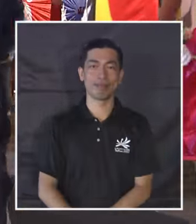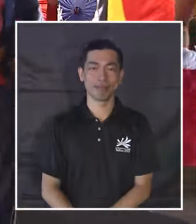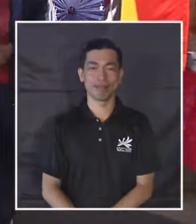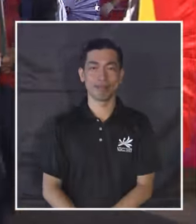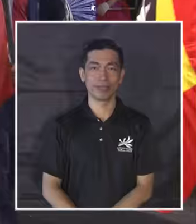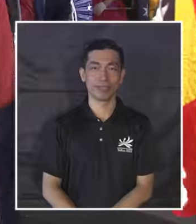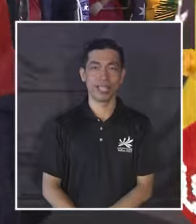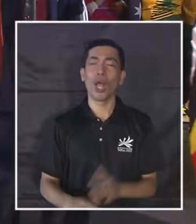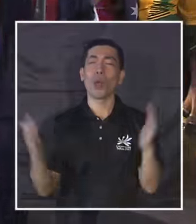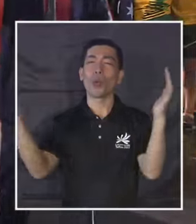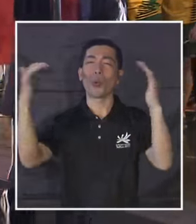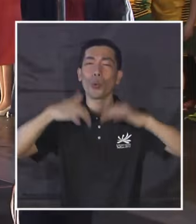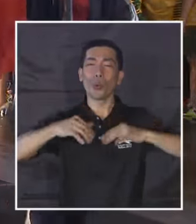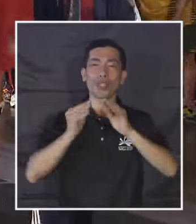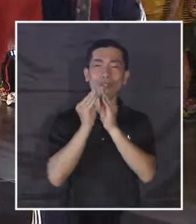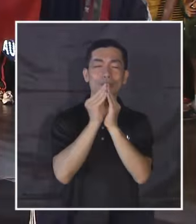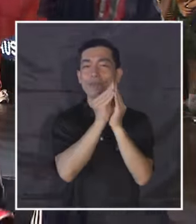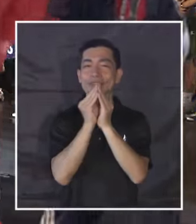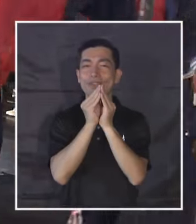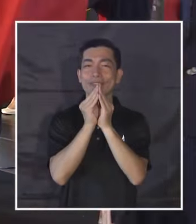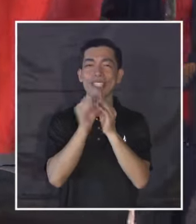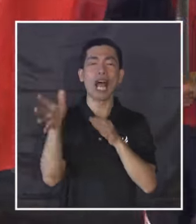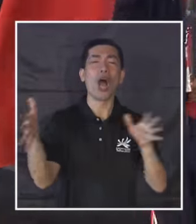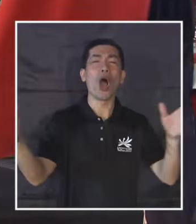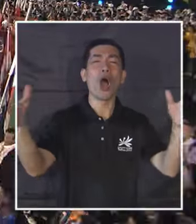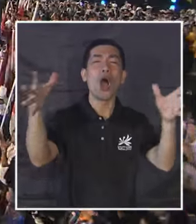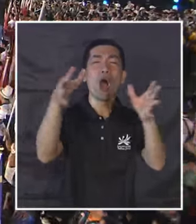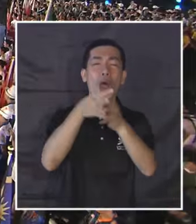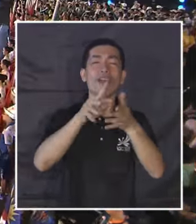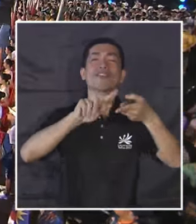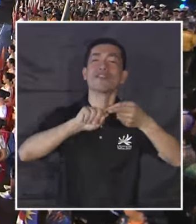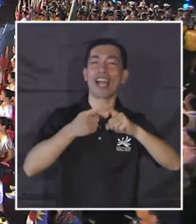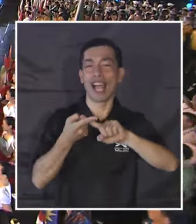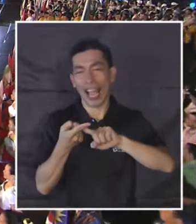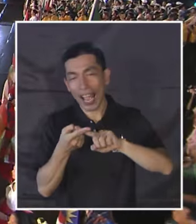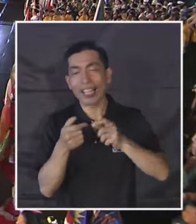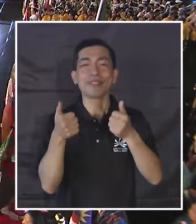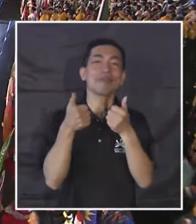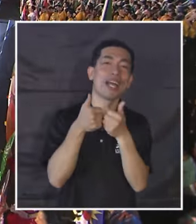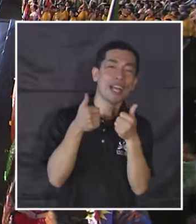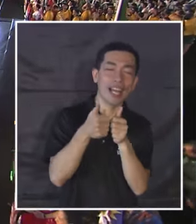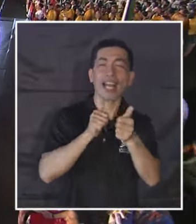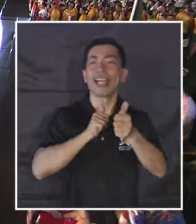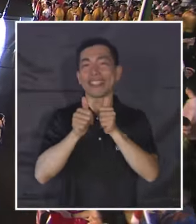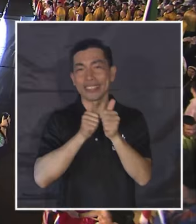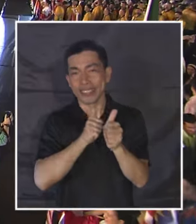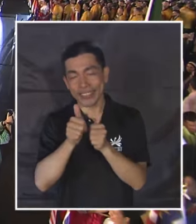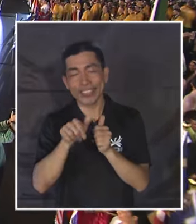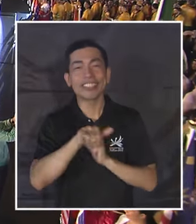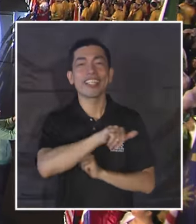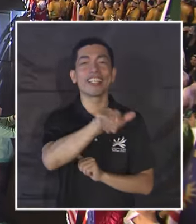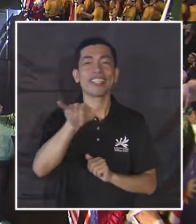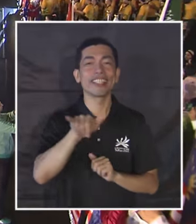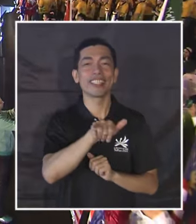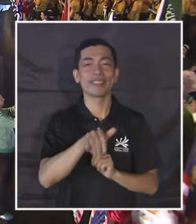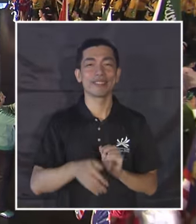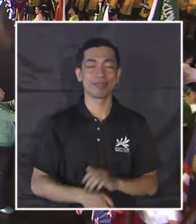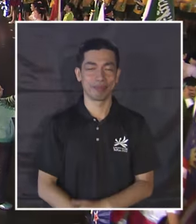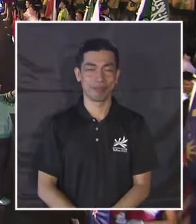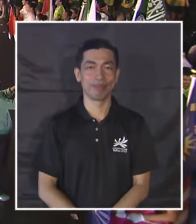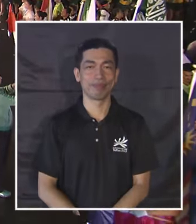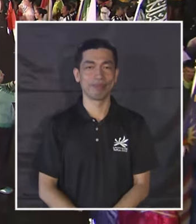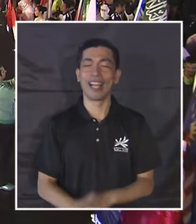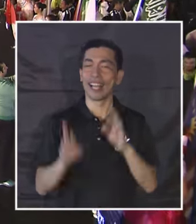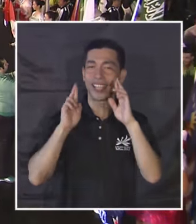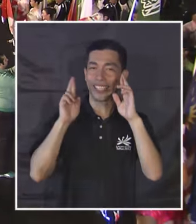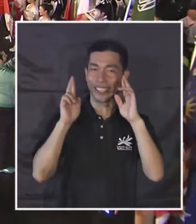共聚一堂，相信他们也会展现南方的热情，拿下非常非常好的成绩。 祝